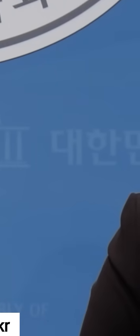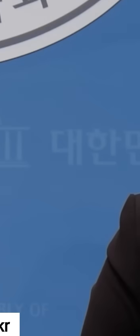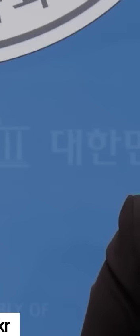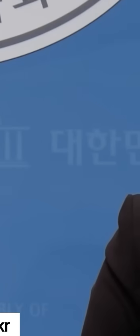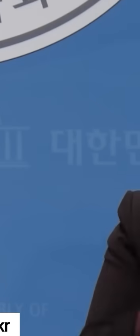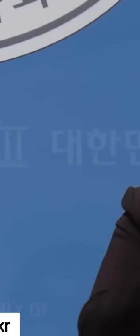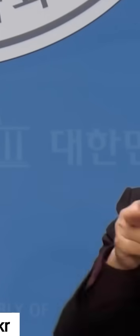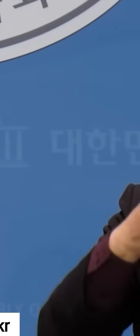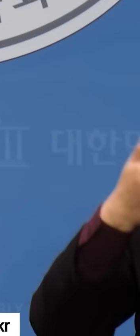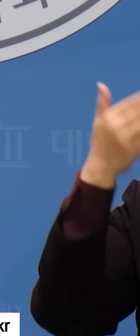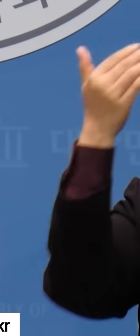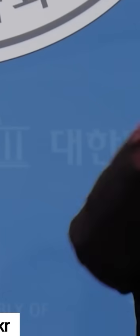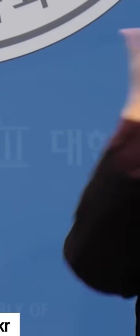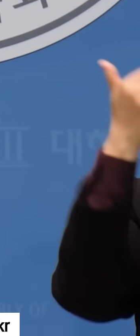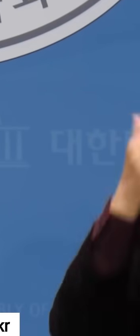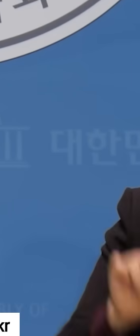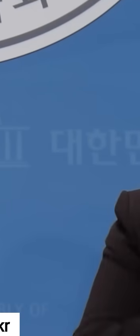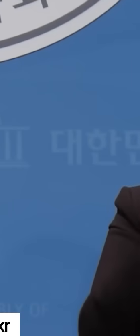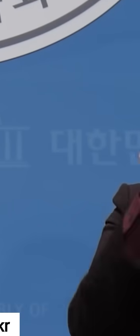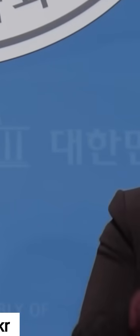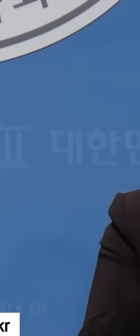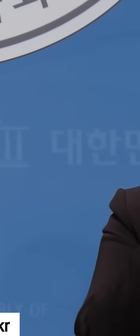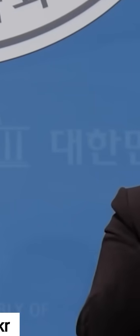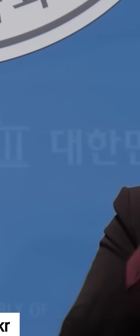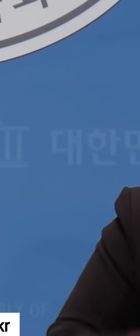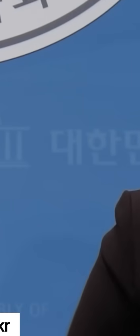청년들이 숨 쉴 수 있는 곳이 될 수 있는 것입니다.